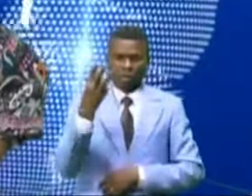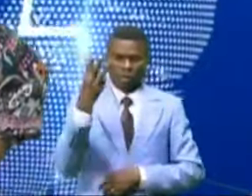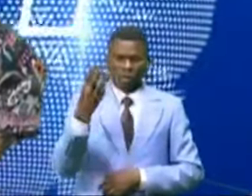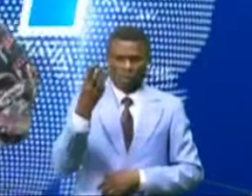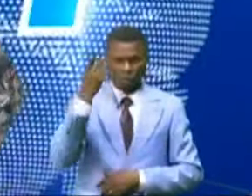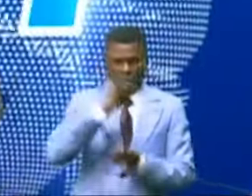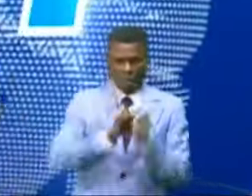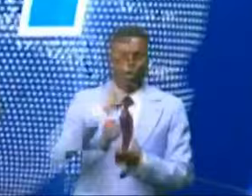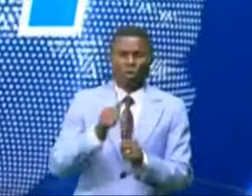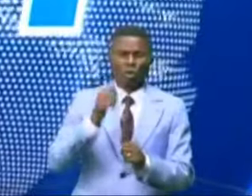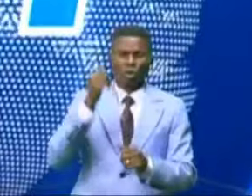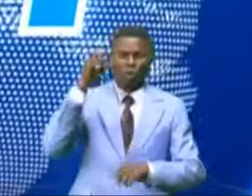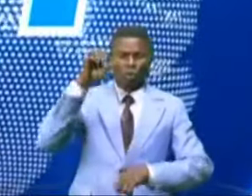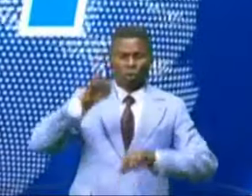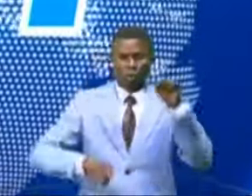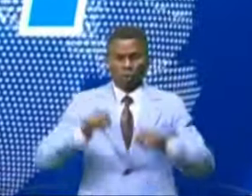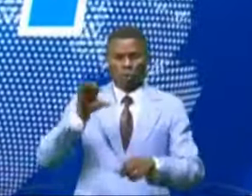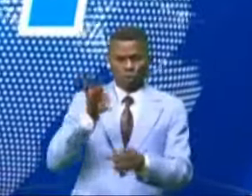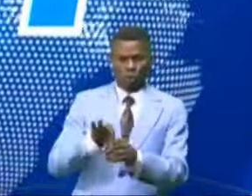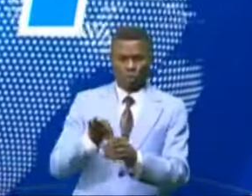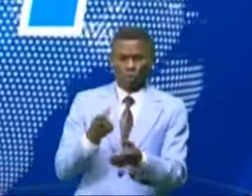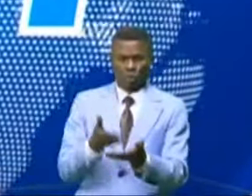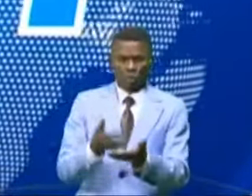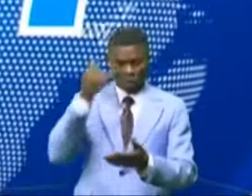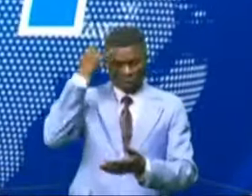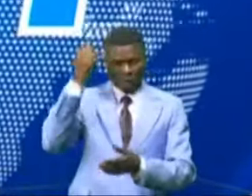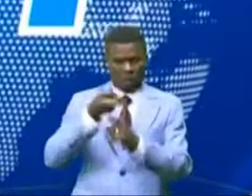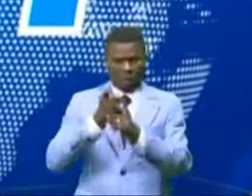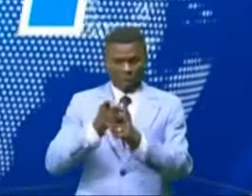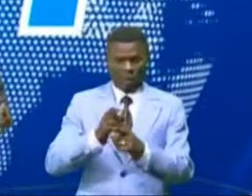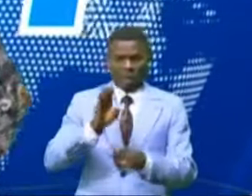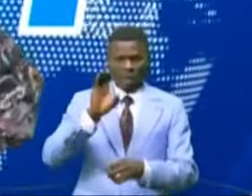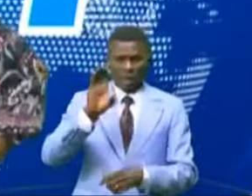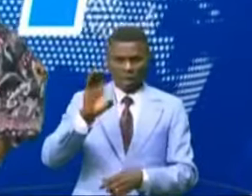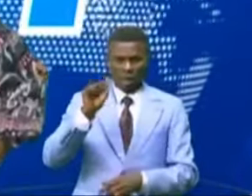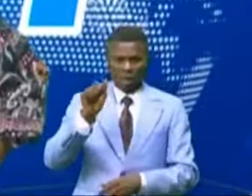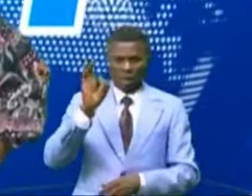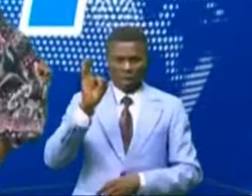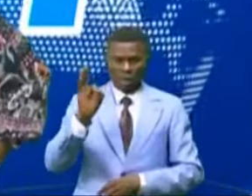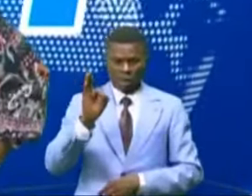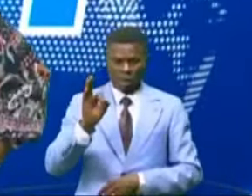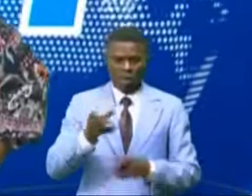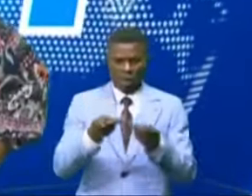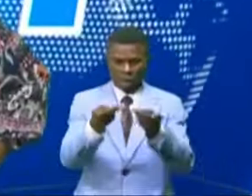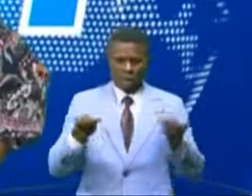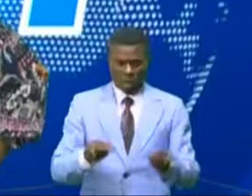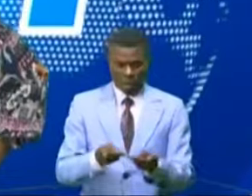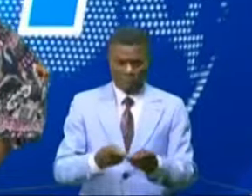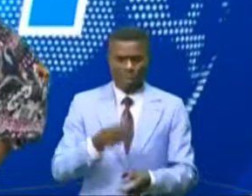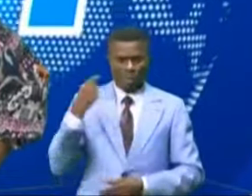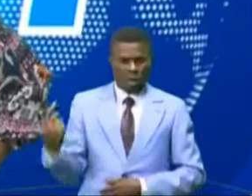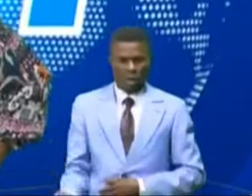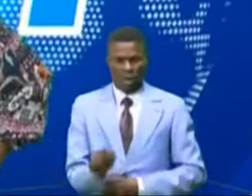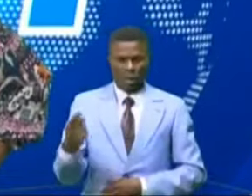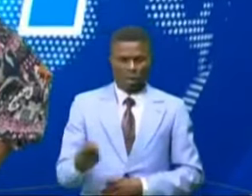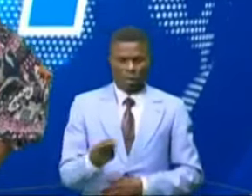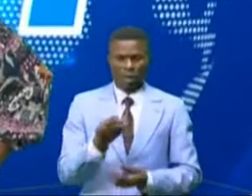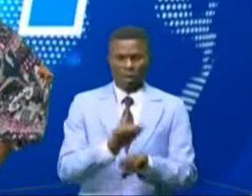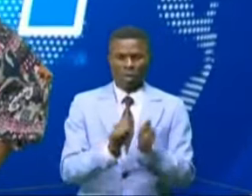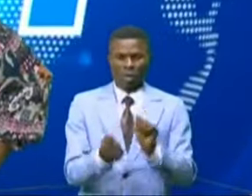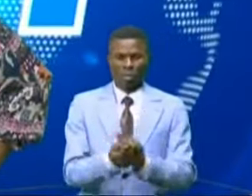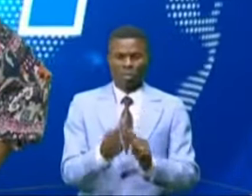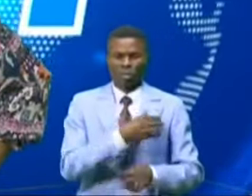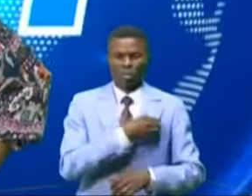cas de contentieux électoraux. C'est une initiative de CAFCO, entendez, cadre permanent de concertation de la femme